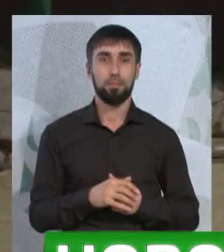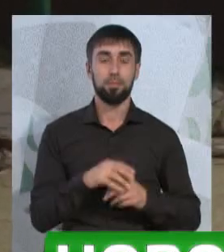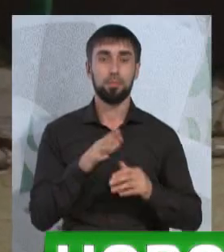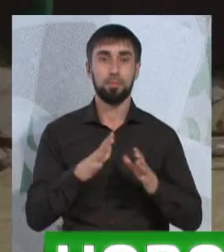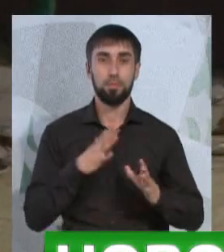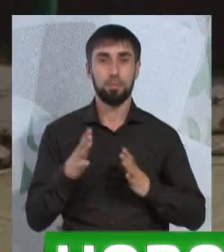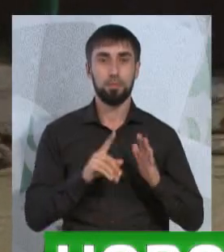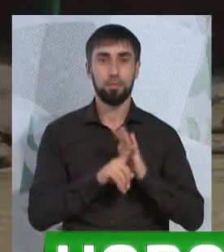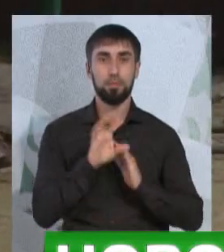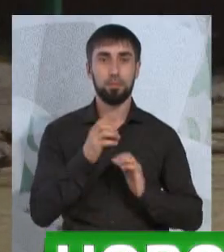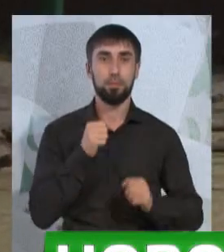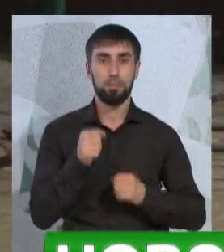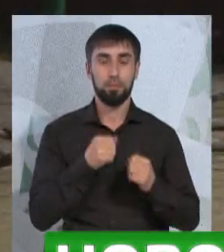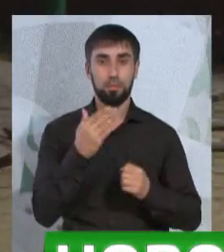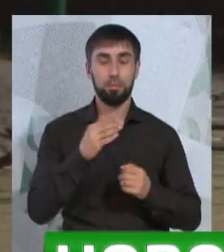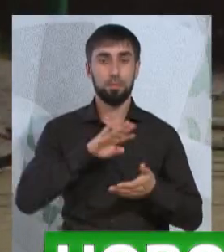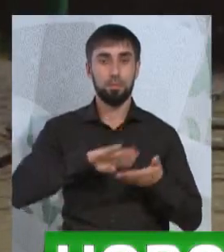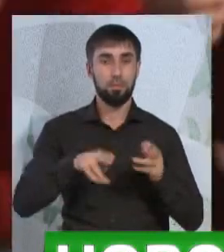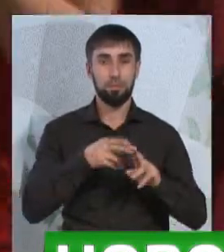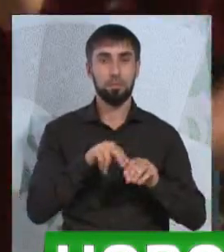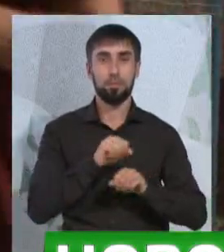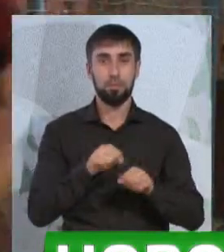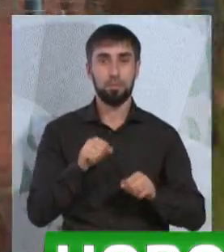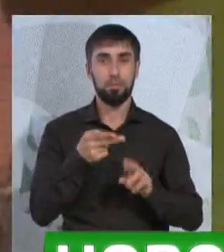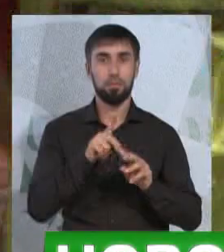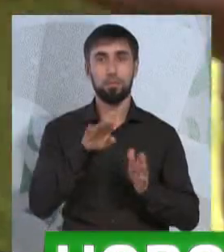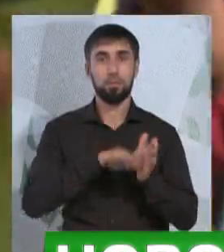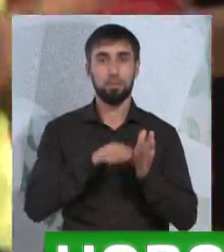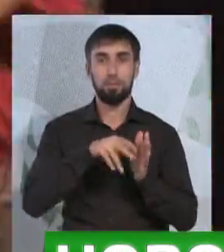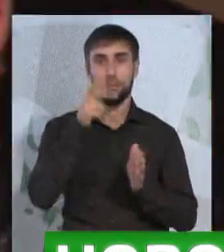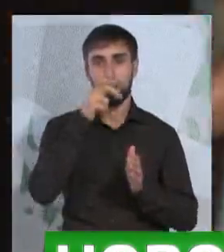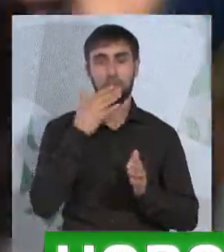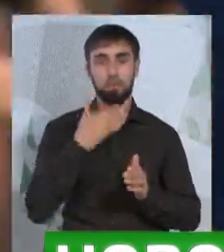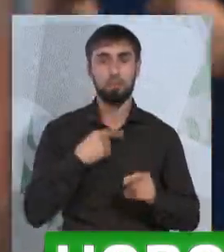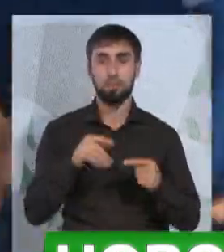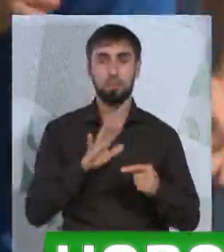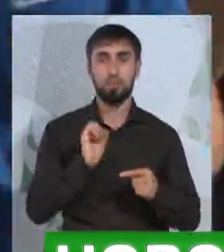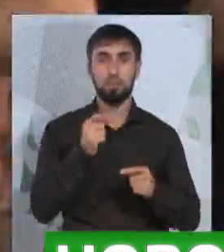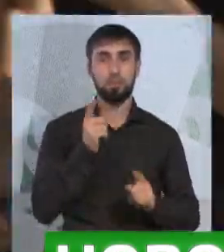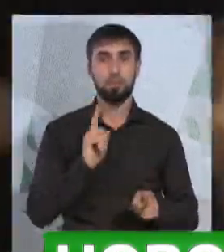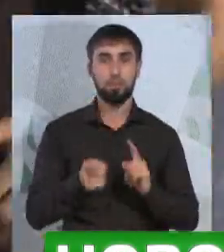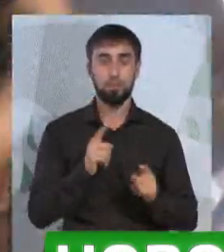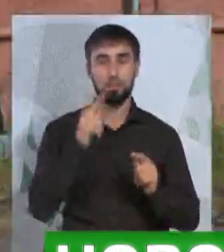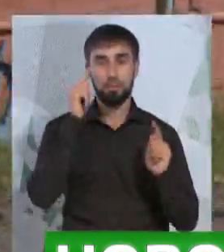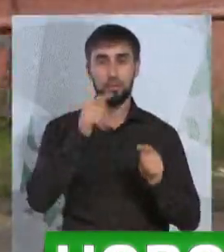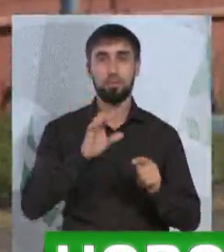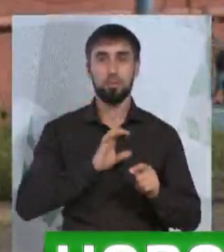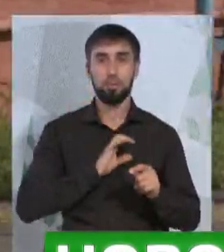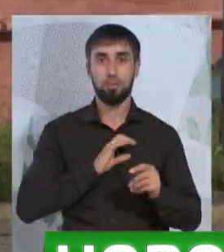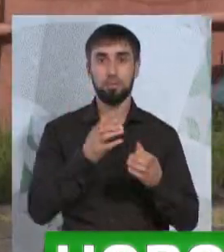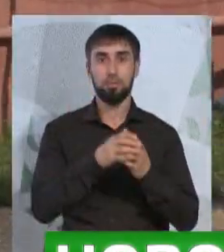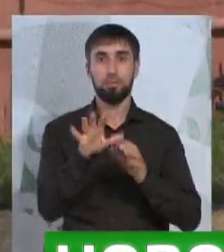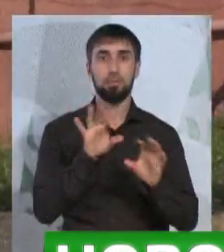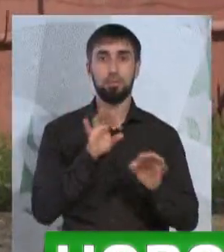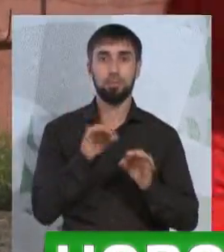Тренировка начинается с пробежки. Без нее никуда, ведь это уже не дворовый футбол, а настоящий набор в секцию самого именитого клуба России.